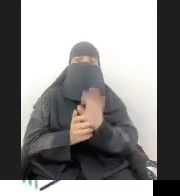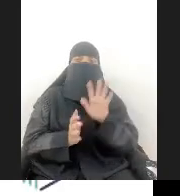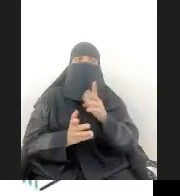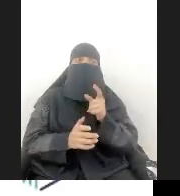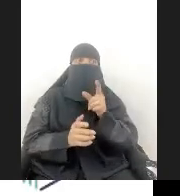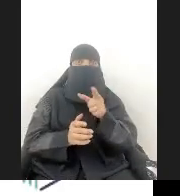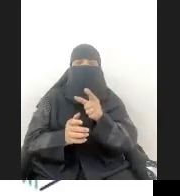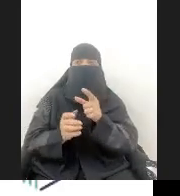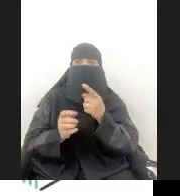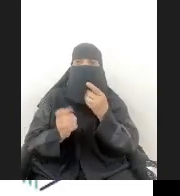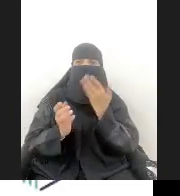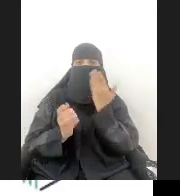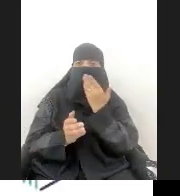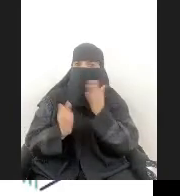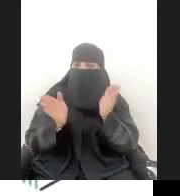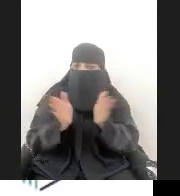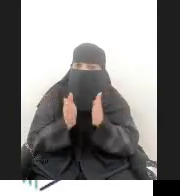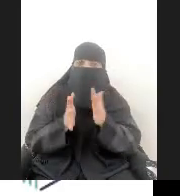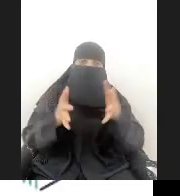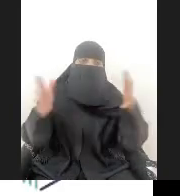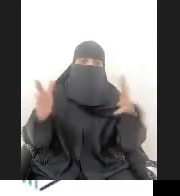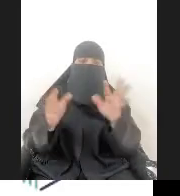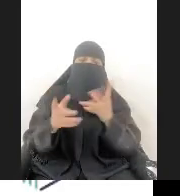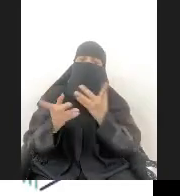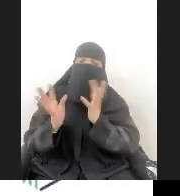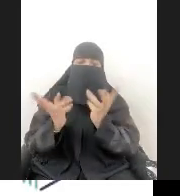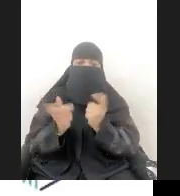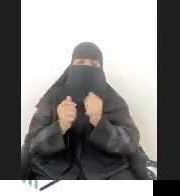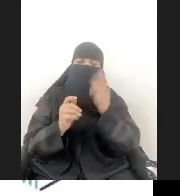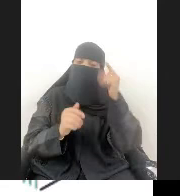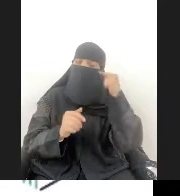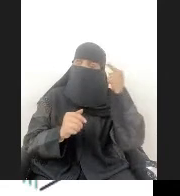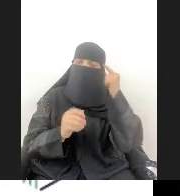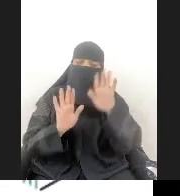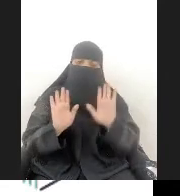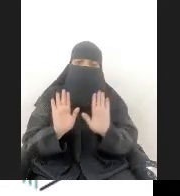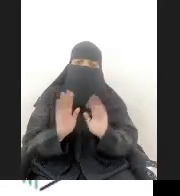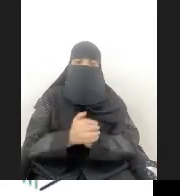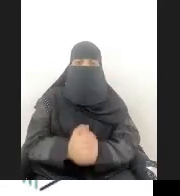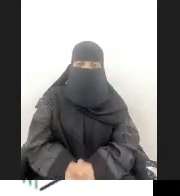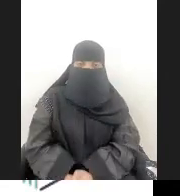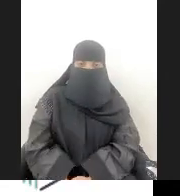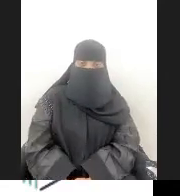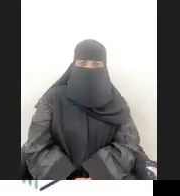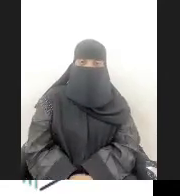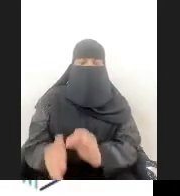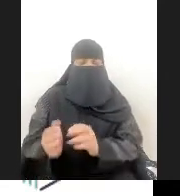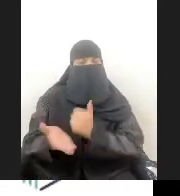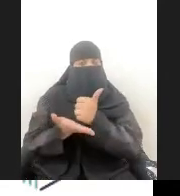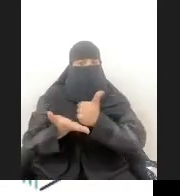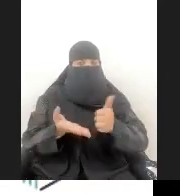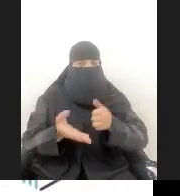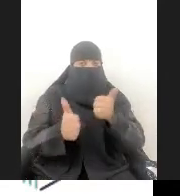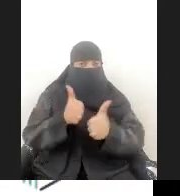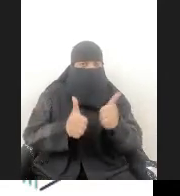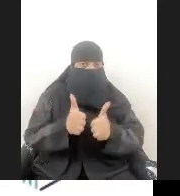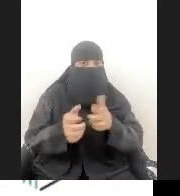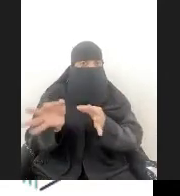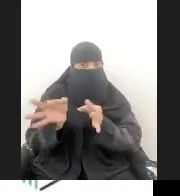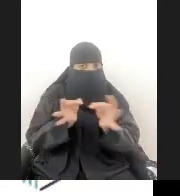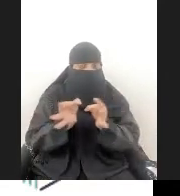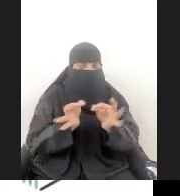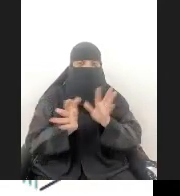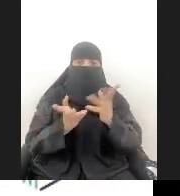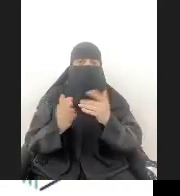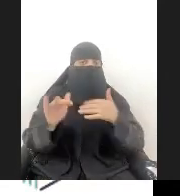كامل، فهذا بعد يناسب على مستوى يعني أطول أو أوسع. أساليب التقييم كذلك تحدد كيف أقيس